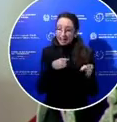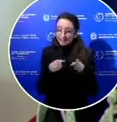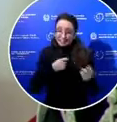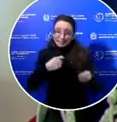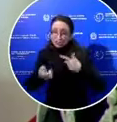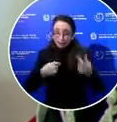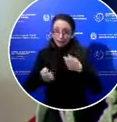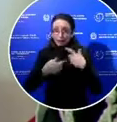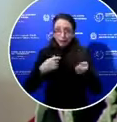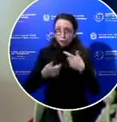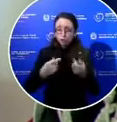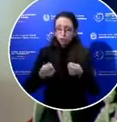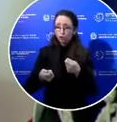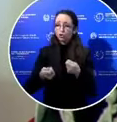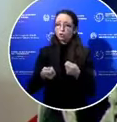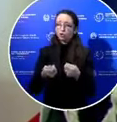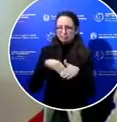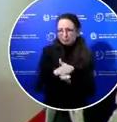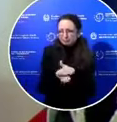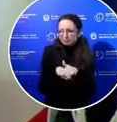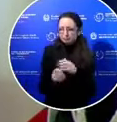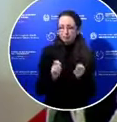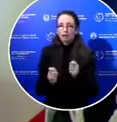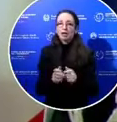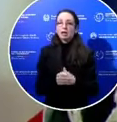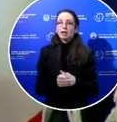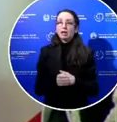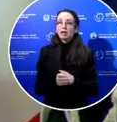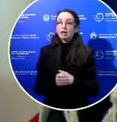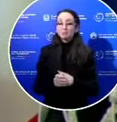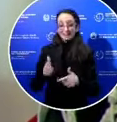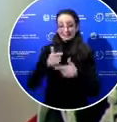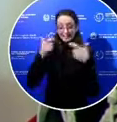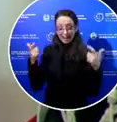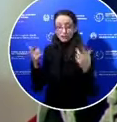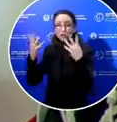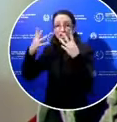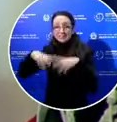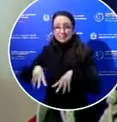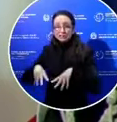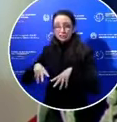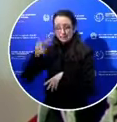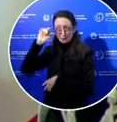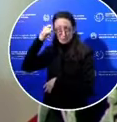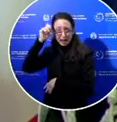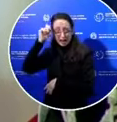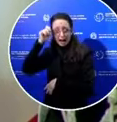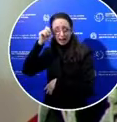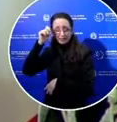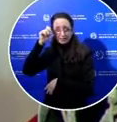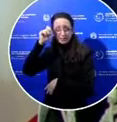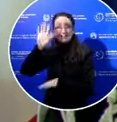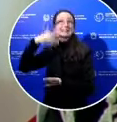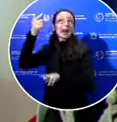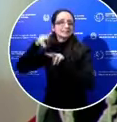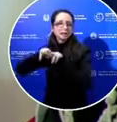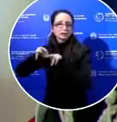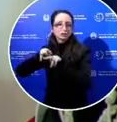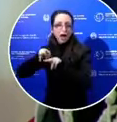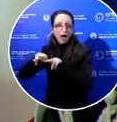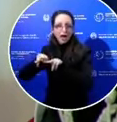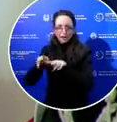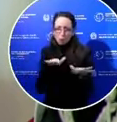traffico di stupefacenti, saldamente nelle mani delle grandi organizzazioni criminali, specie transnazionali, che muovono e